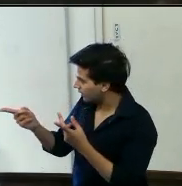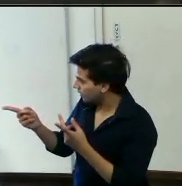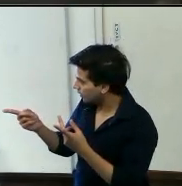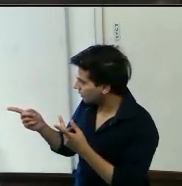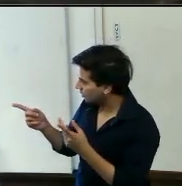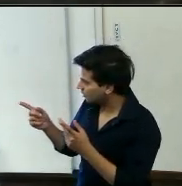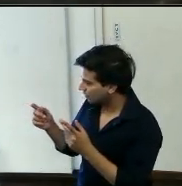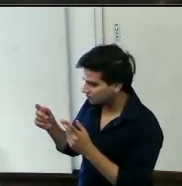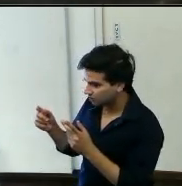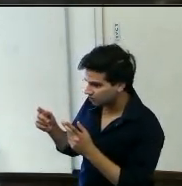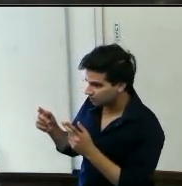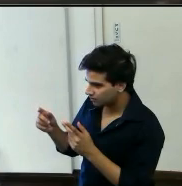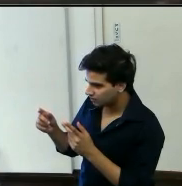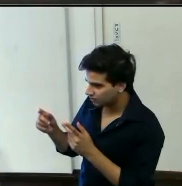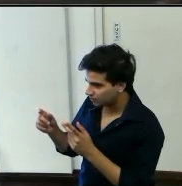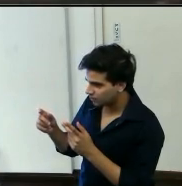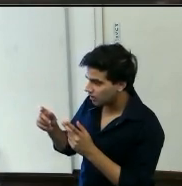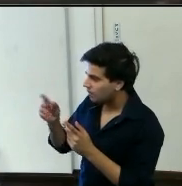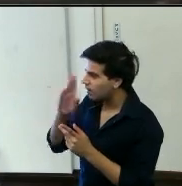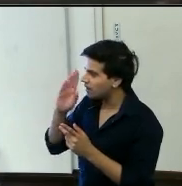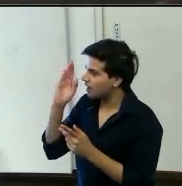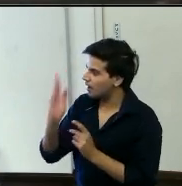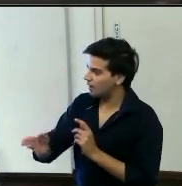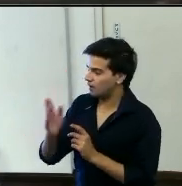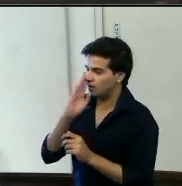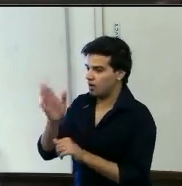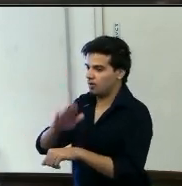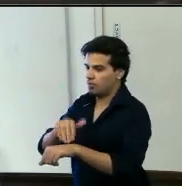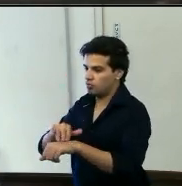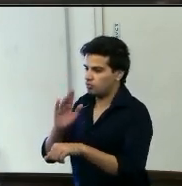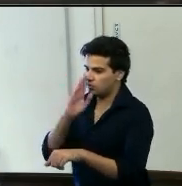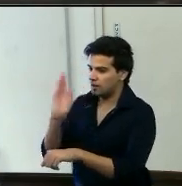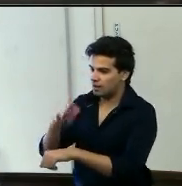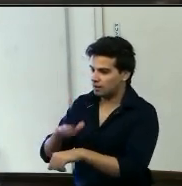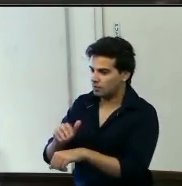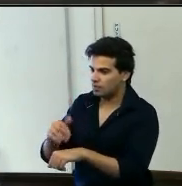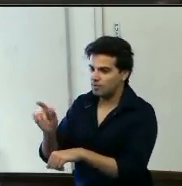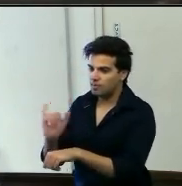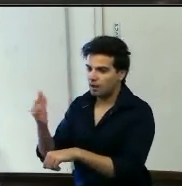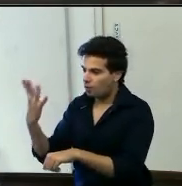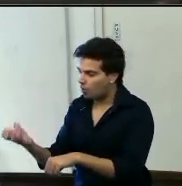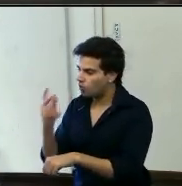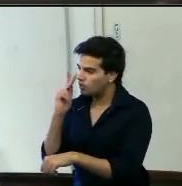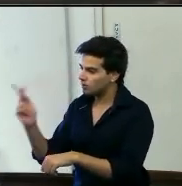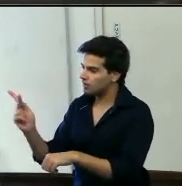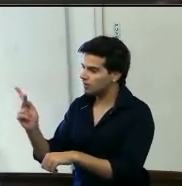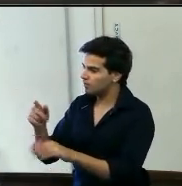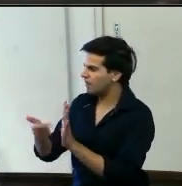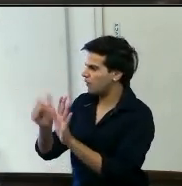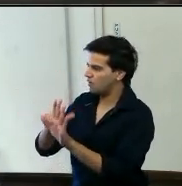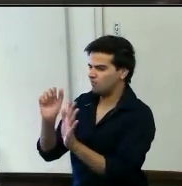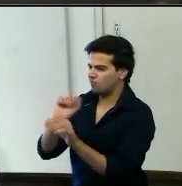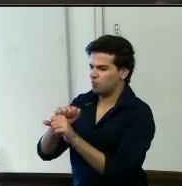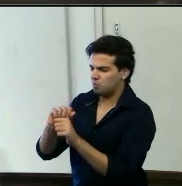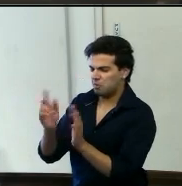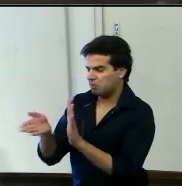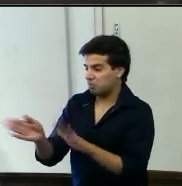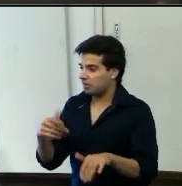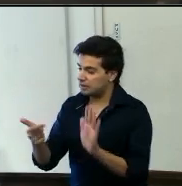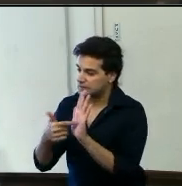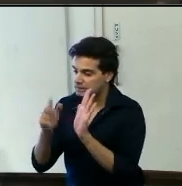ಅಂದರೆ ಡೈರೆಕ್ಟ್ ಅಪ್ರೋಚ್, ಹೇಗಿದೆಯೋ ಹಾಗೆ ಬೇಕು ನಮಗೆ. ಐ ಡೋಂಟ್ ವಾಂಟ್ ಟು ಸಿ ಮೆಟಫಾರಿಕಲ್ ವರ್ಕ್.